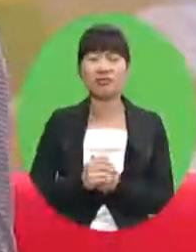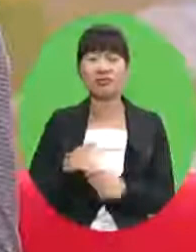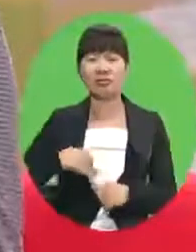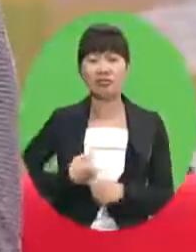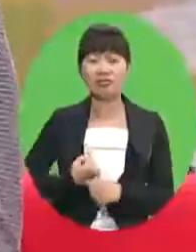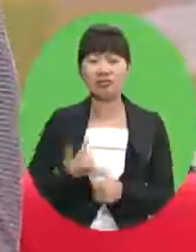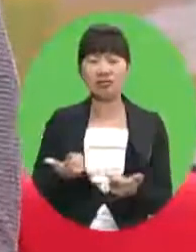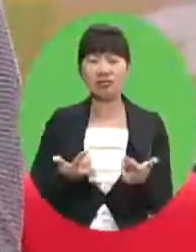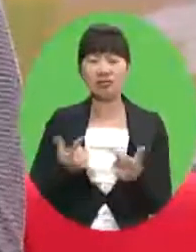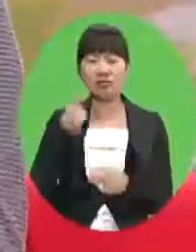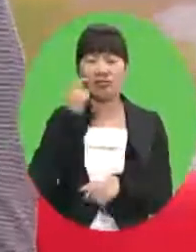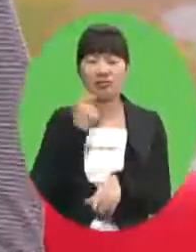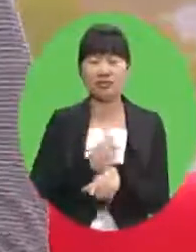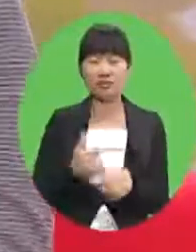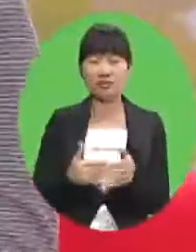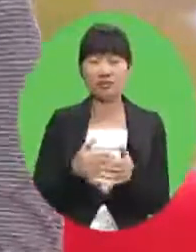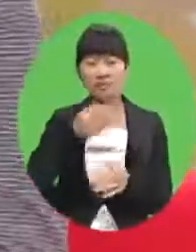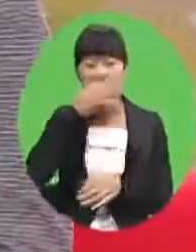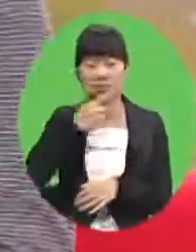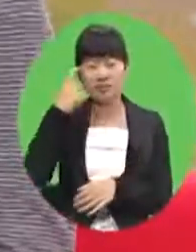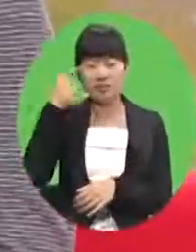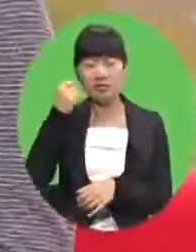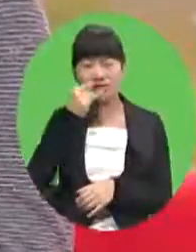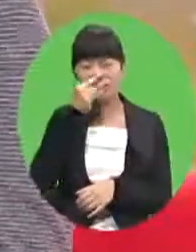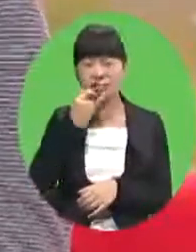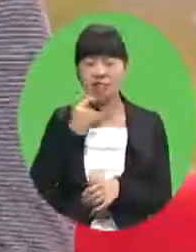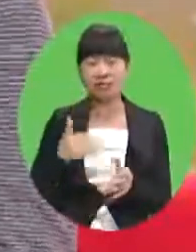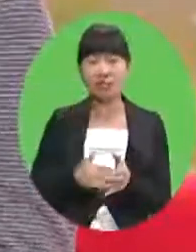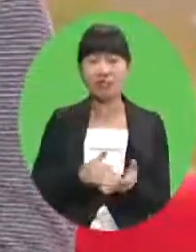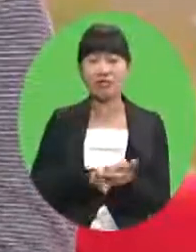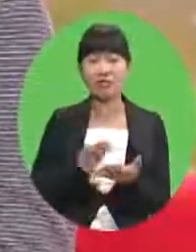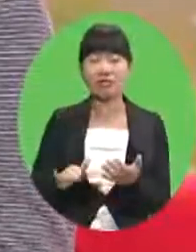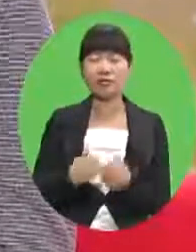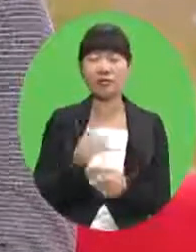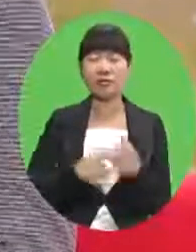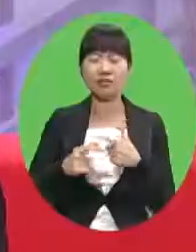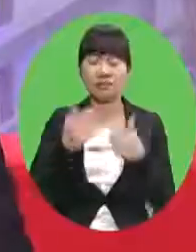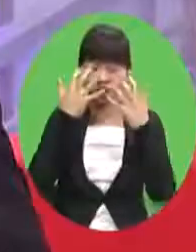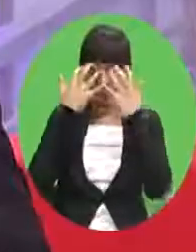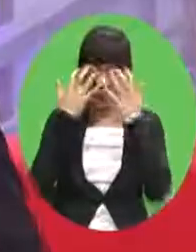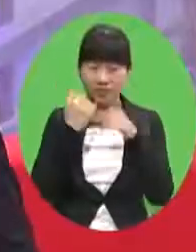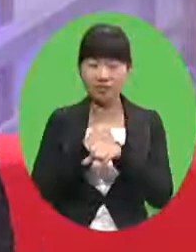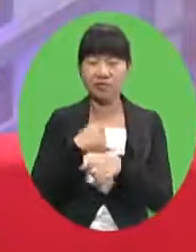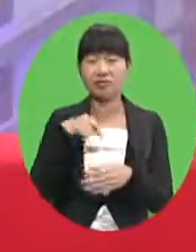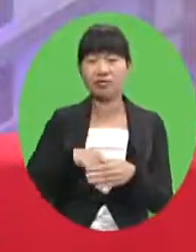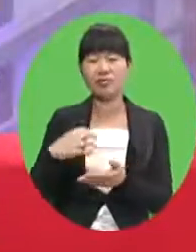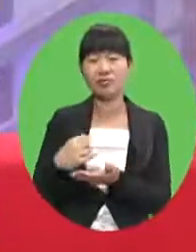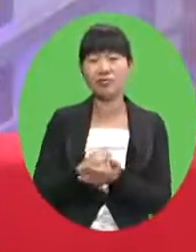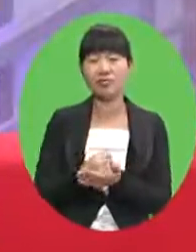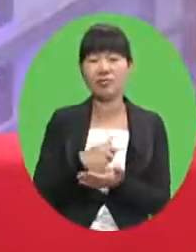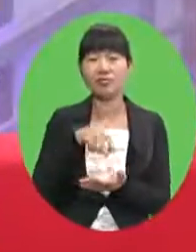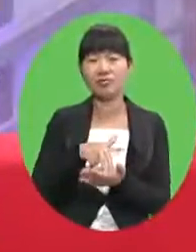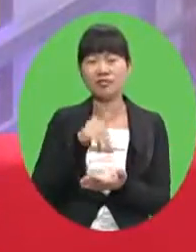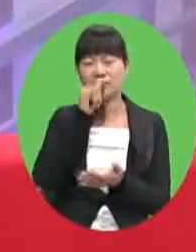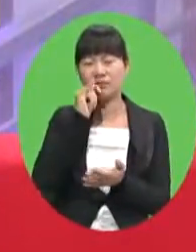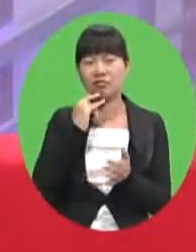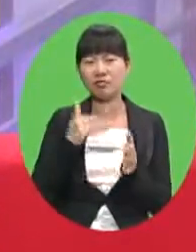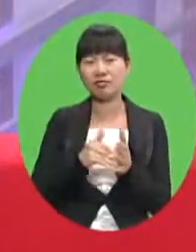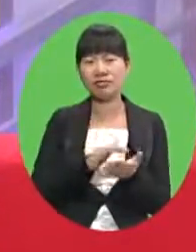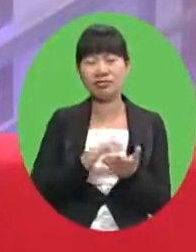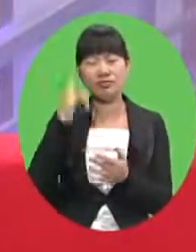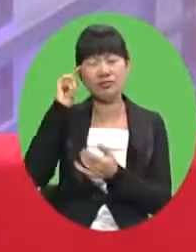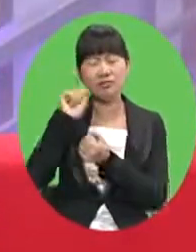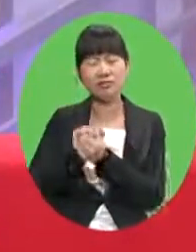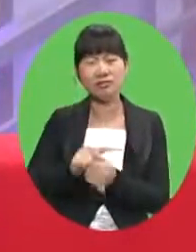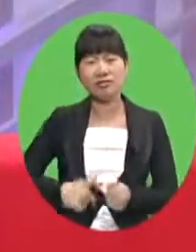자기들이 이렇게 조절도 할 수 없고 굉장히 힘들겠다는 생각이 들어요. 제대로 못하기 때문에 더욱더 네. 고통을 그 속으로 받고 있는 경우가 많습니다. 그러니까 보통 머리 아프다,